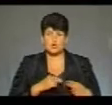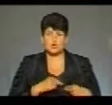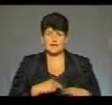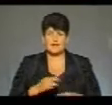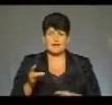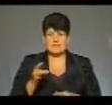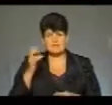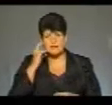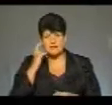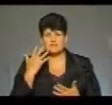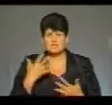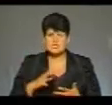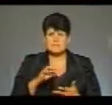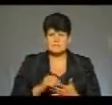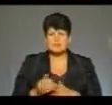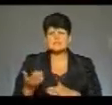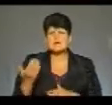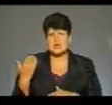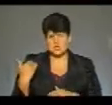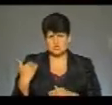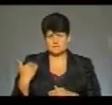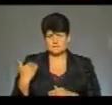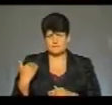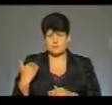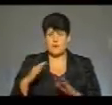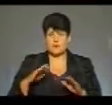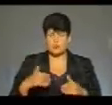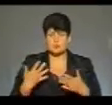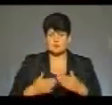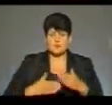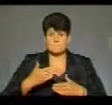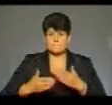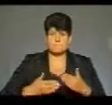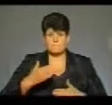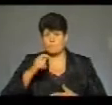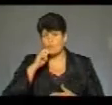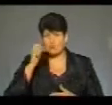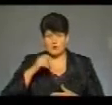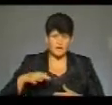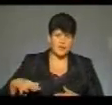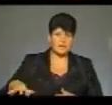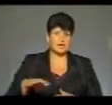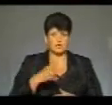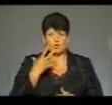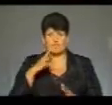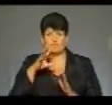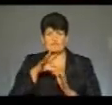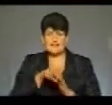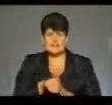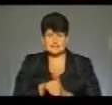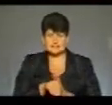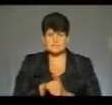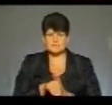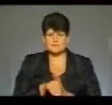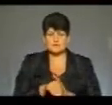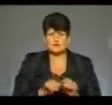Рівне і Київ вже займалися раніше ним. А потім воно вже пішло по Україні, коли вони внесли в свою лепту на те,